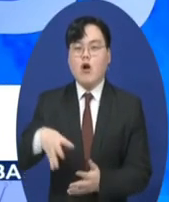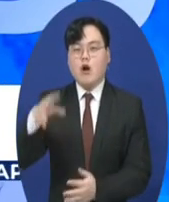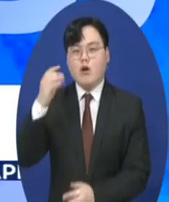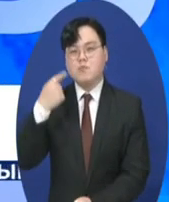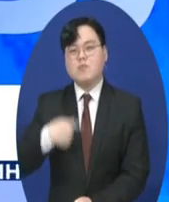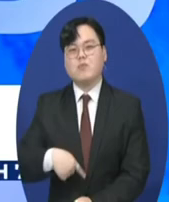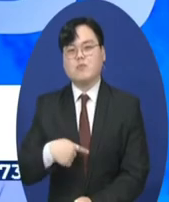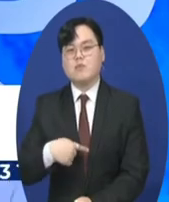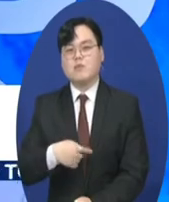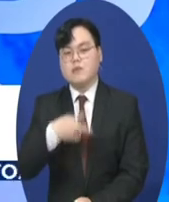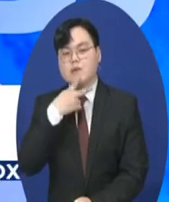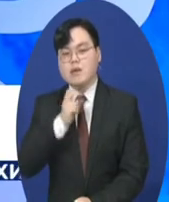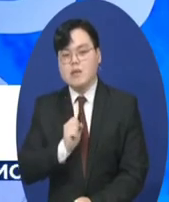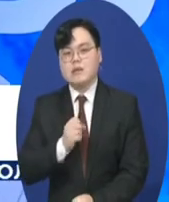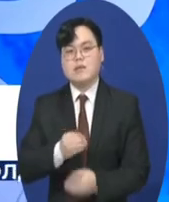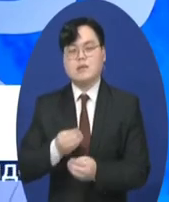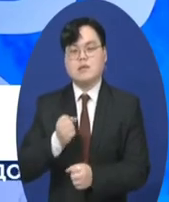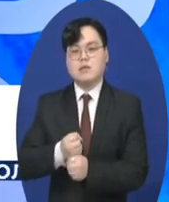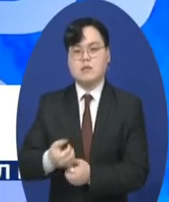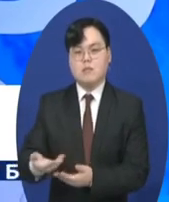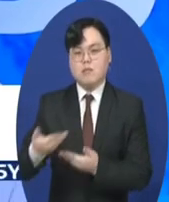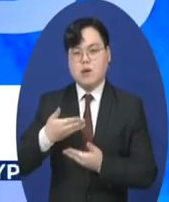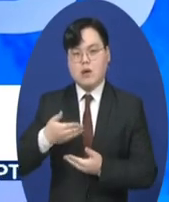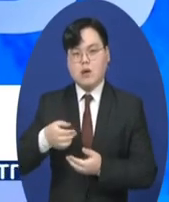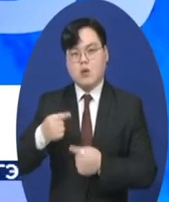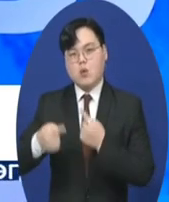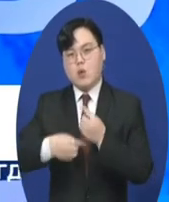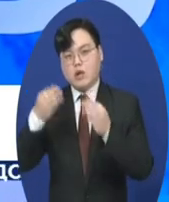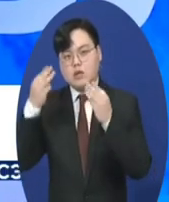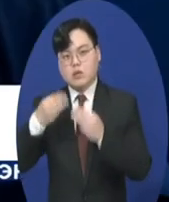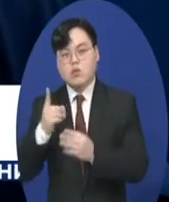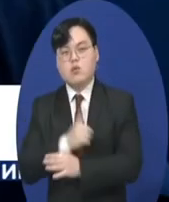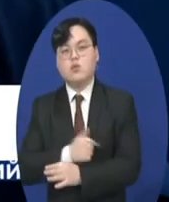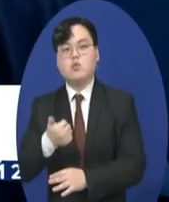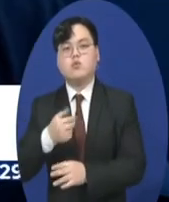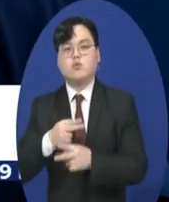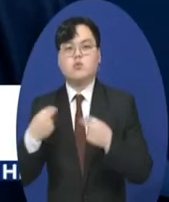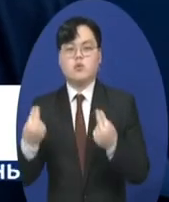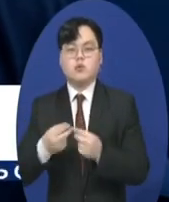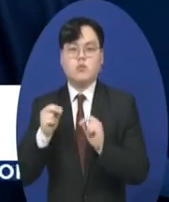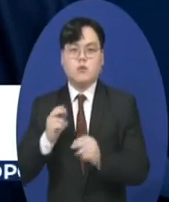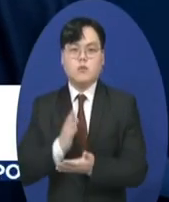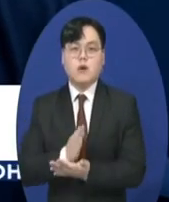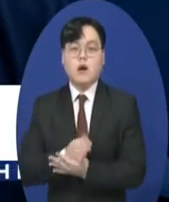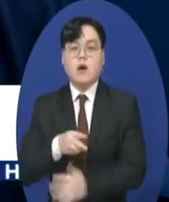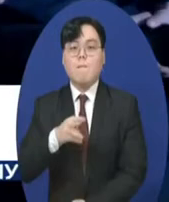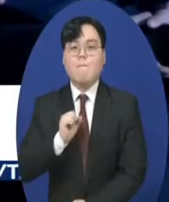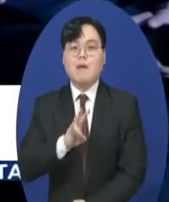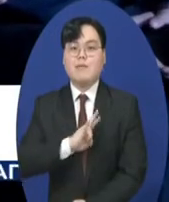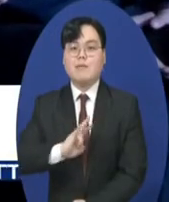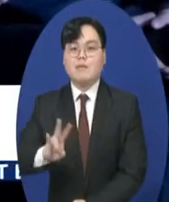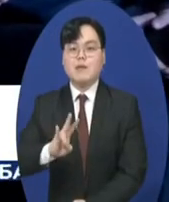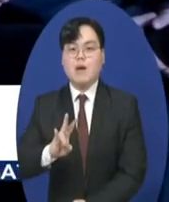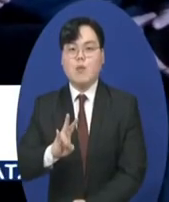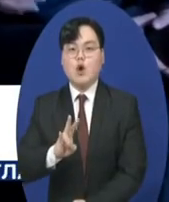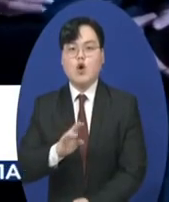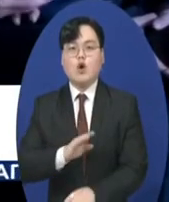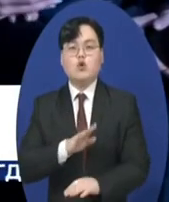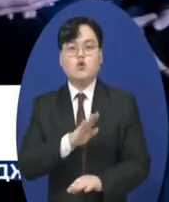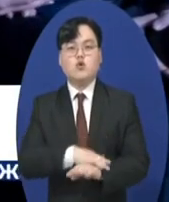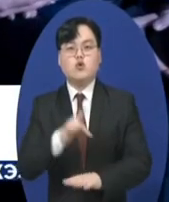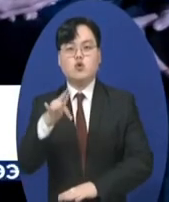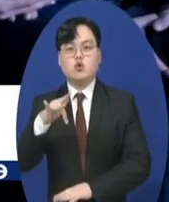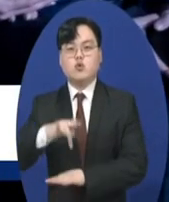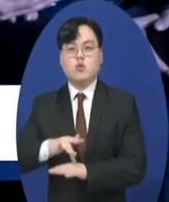ажлын хөлс мөнгөнийг бас шийдвэрлэх талаар ярилцсан нэгэн үр дүнтэй чухал боллоо. Монгол Ардын нам зүүн төвийн